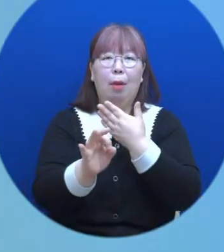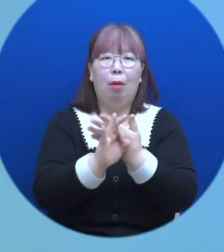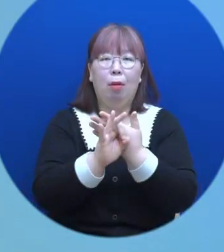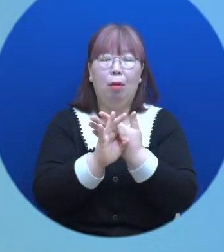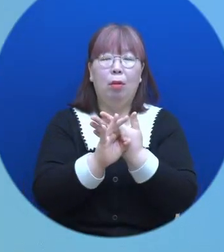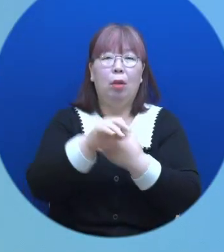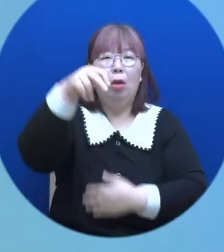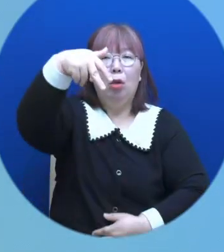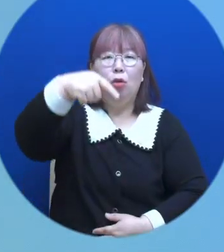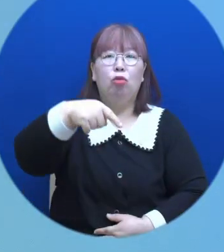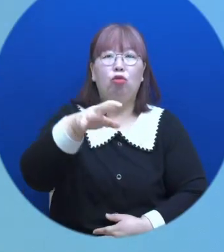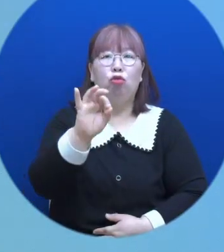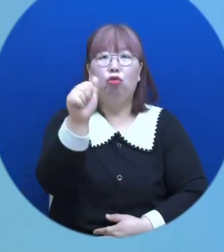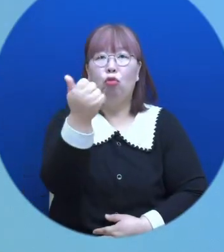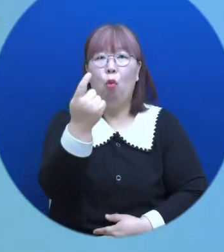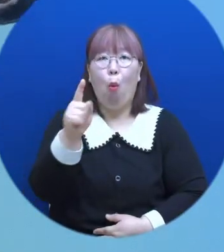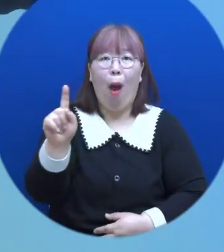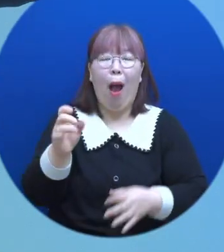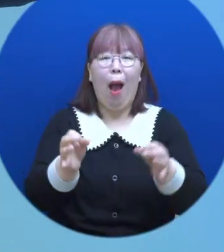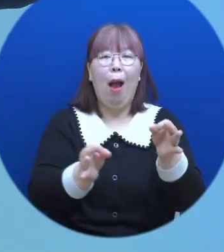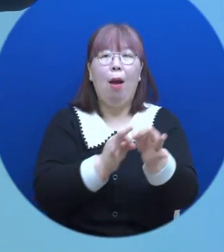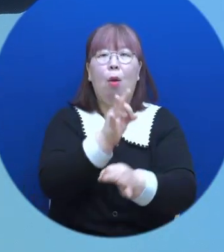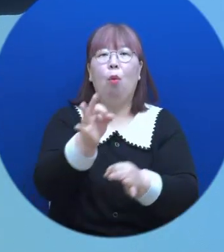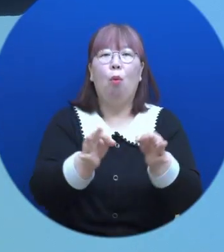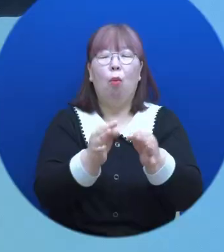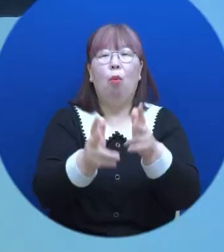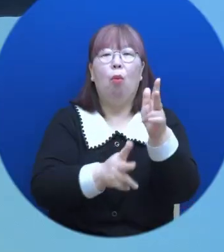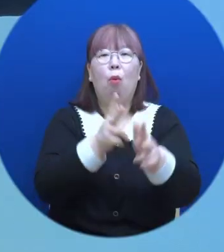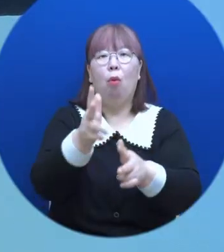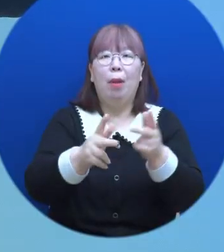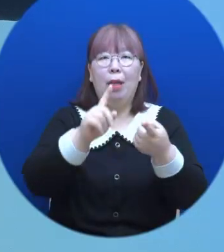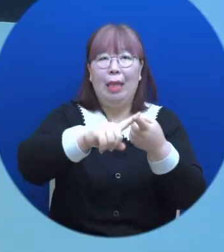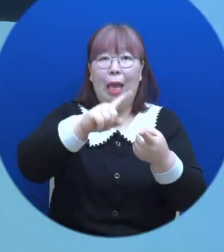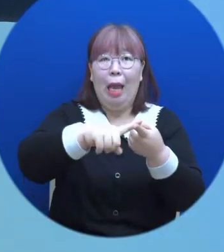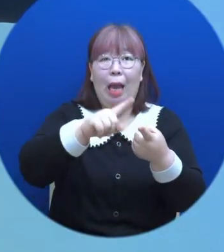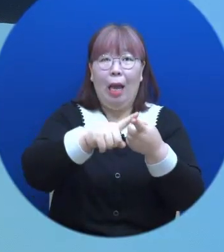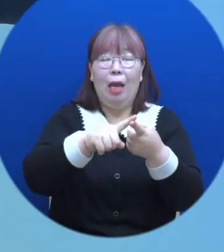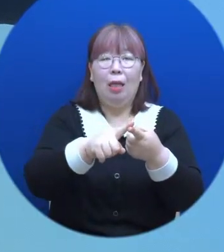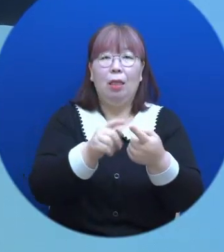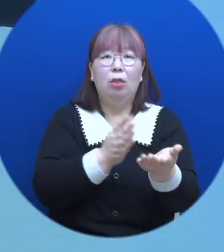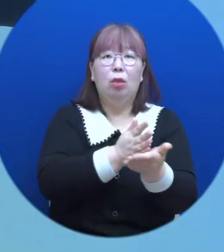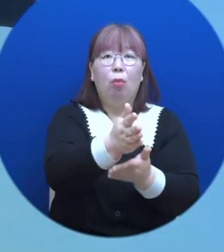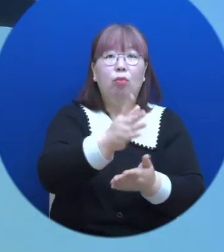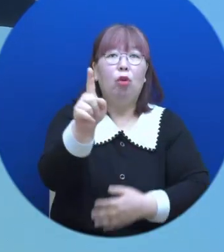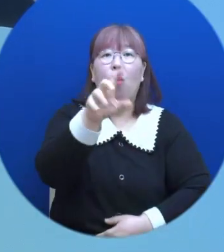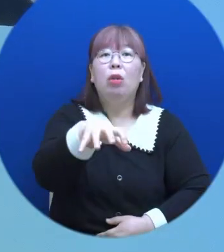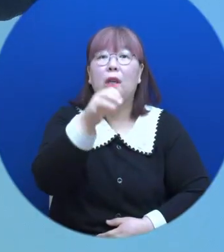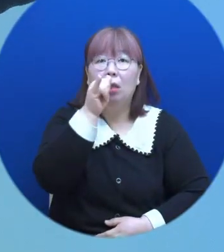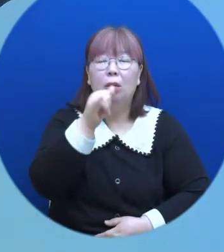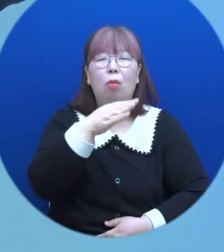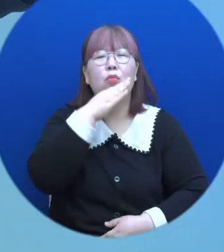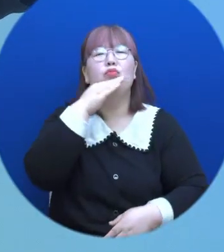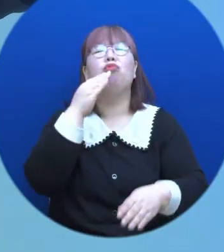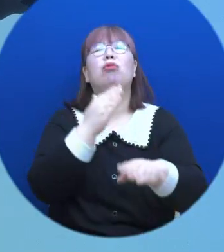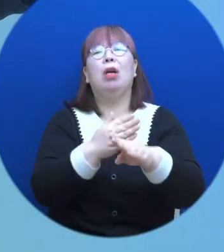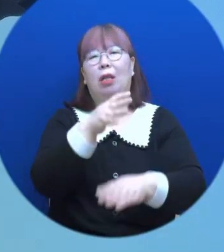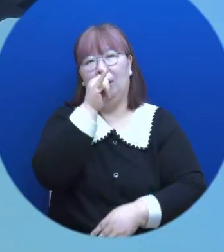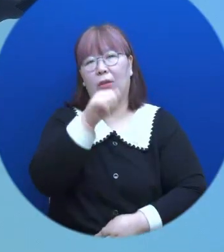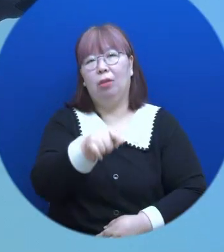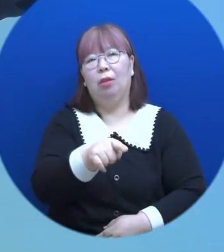중화학공업의 80%가 북한에 있었어요. 지하자원 80%가